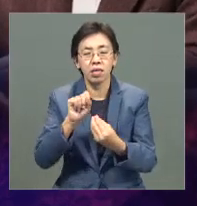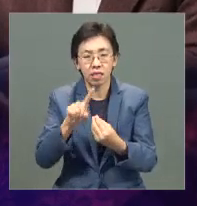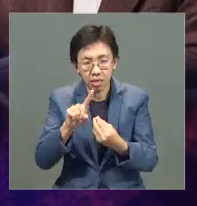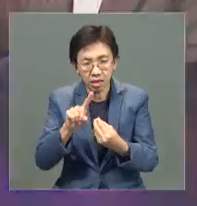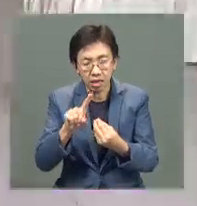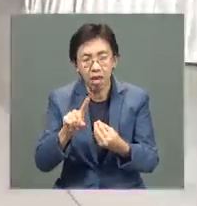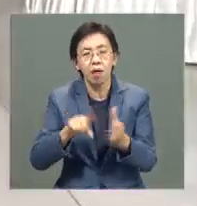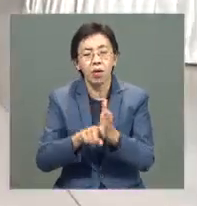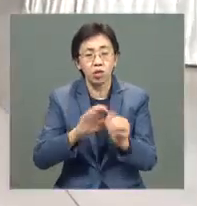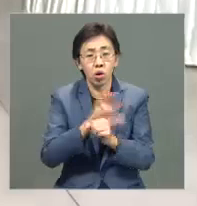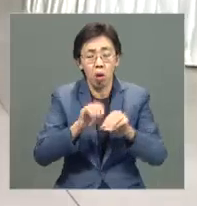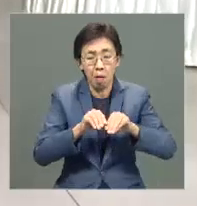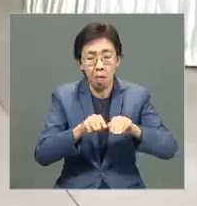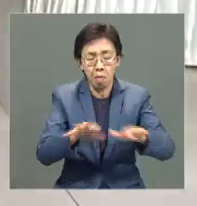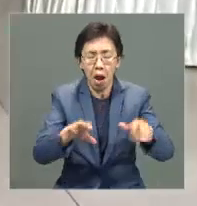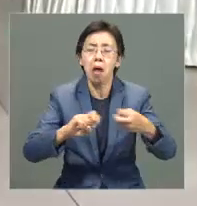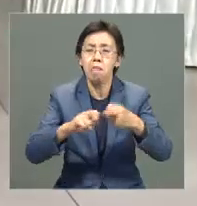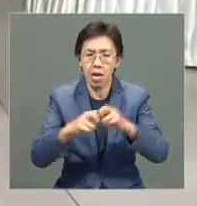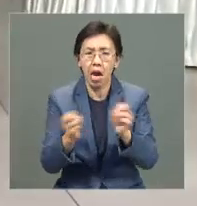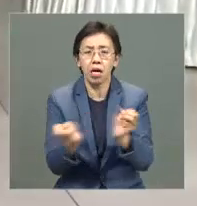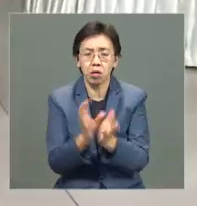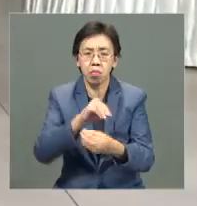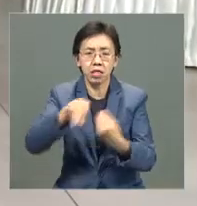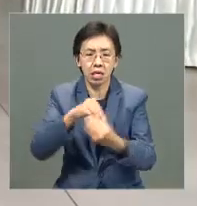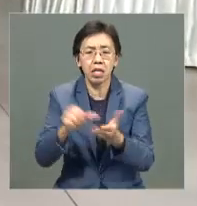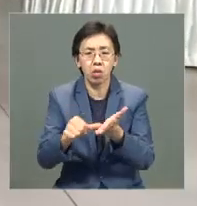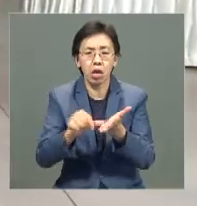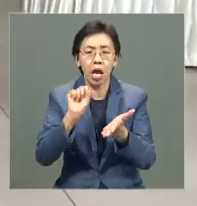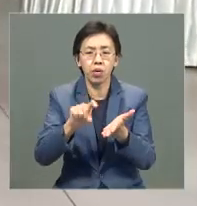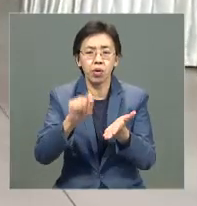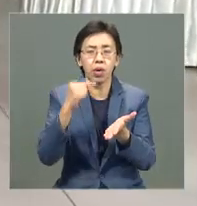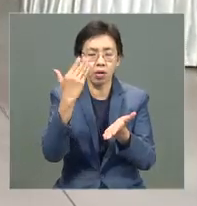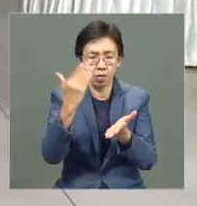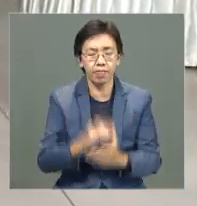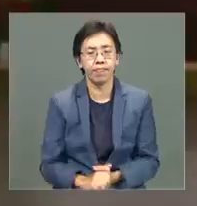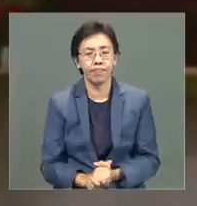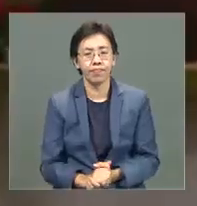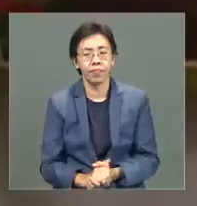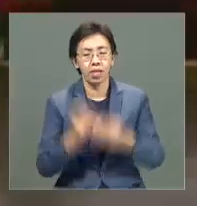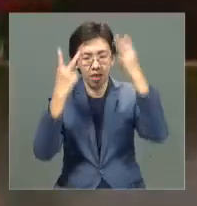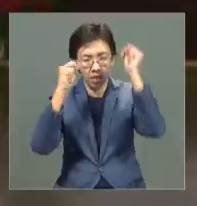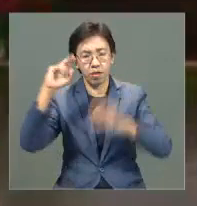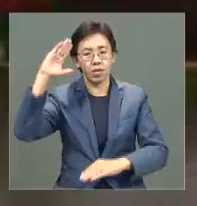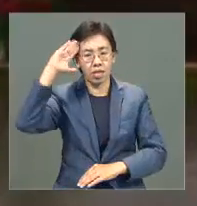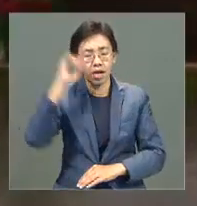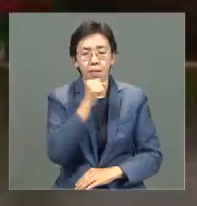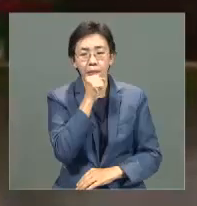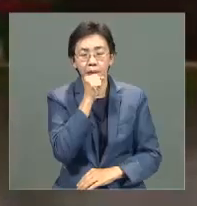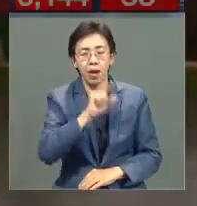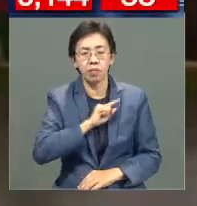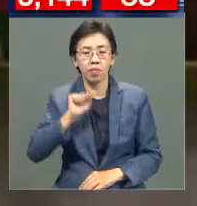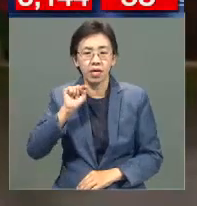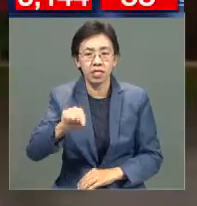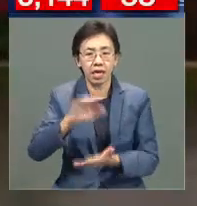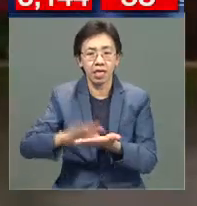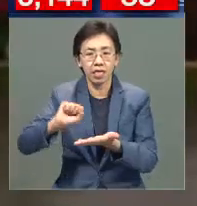กระทบของโควิด-19ก่อนครับเราฟังเรื่องนี้จากท่านนายกรัฐมนตรีนะครับพลเอกประยุทธ์จันทร์โอชาก็ได้บอกว่าตอนนี้สั่งการให้สภา